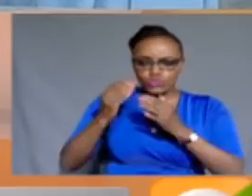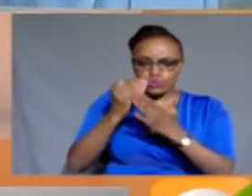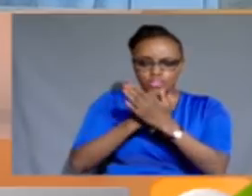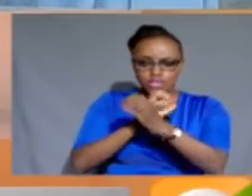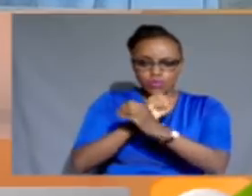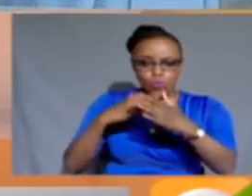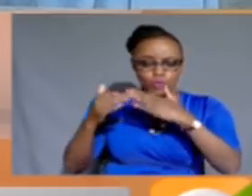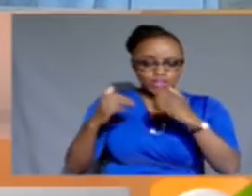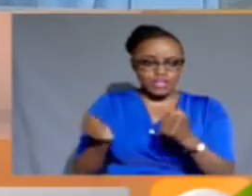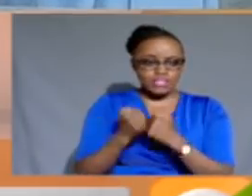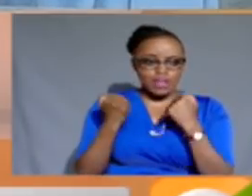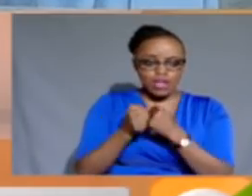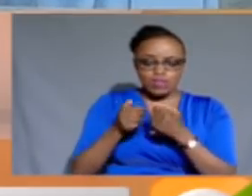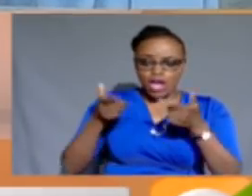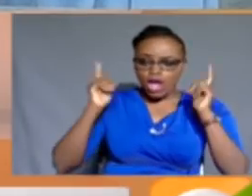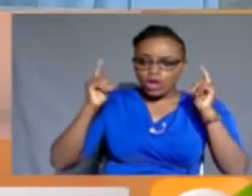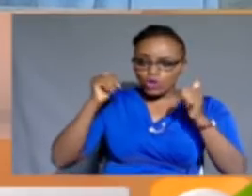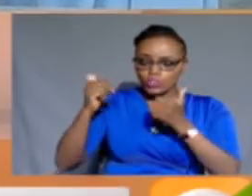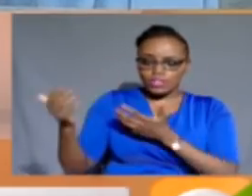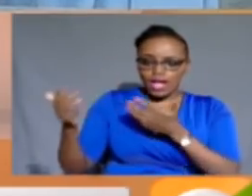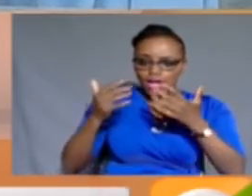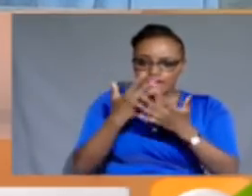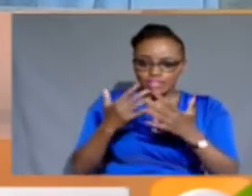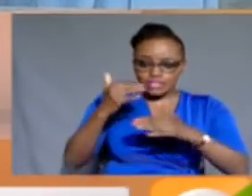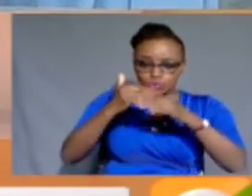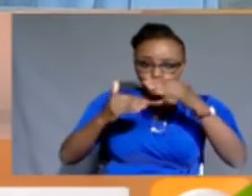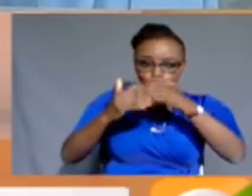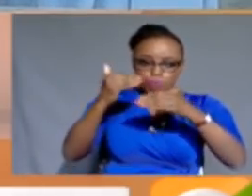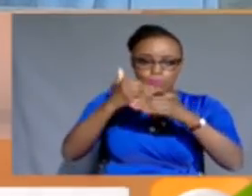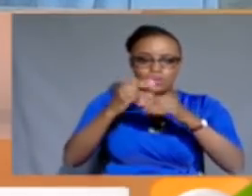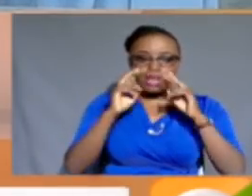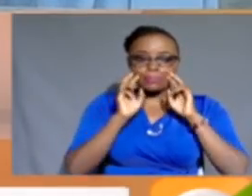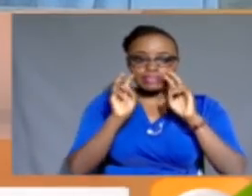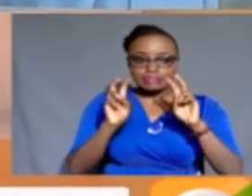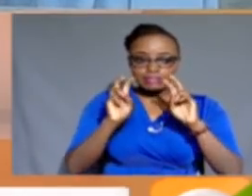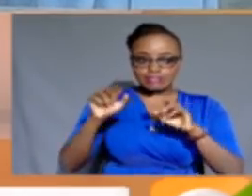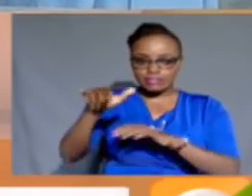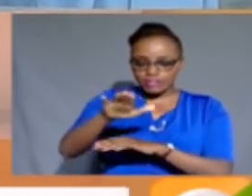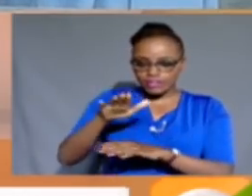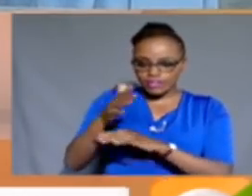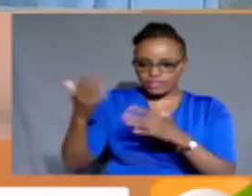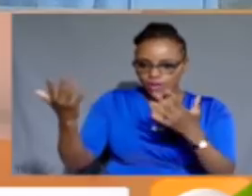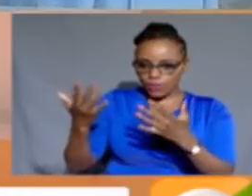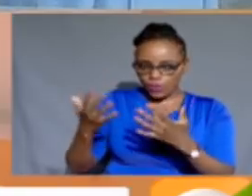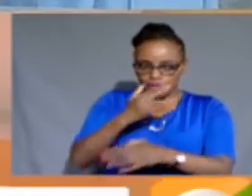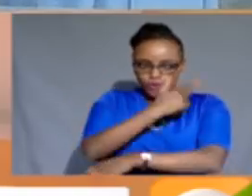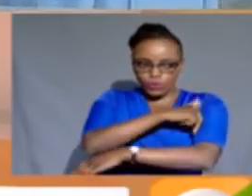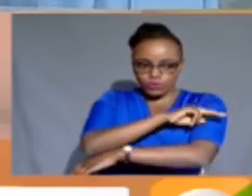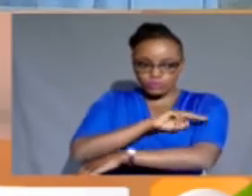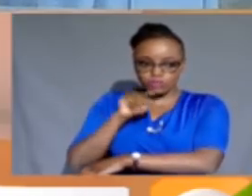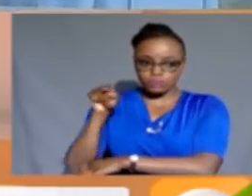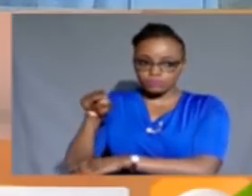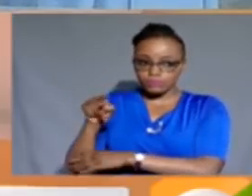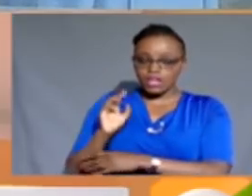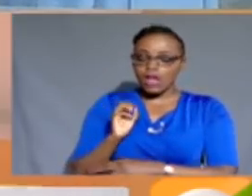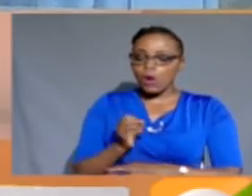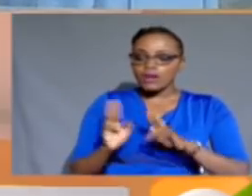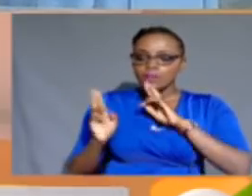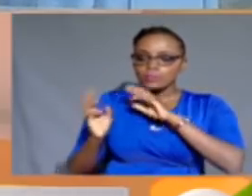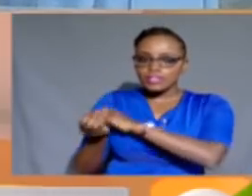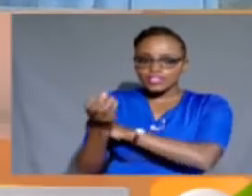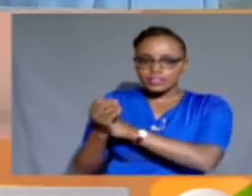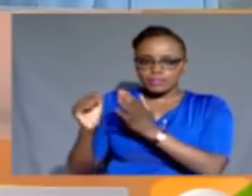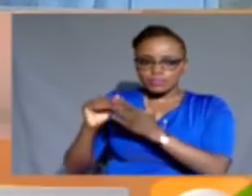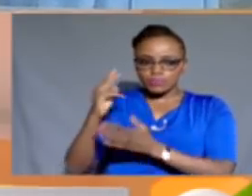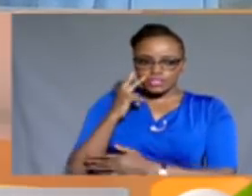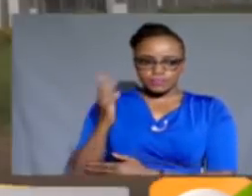sasa tayari malori yaliyobeba vifaa vya ujenzi yameonekana katika maeneo ya hospitali hiyo. Kazugunga anatuarifu